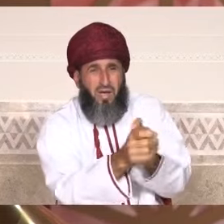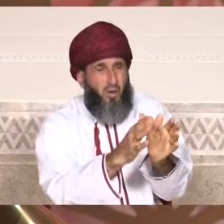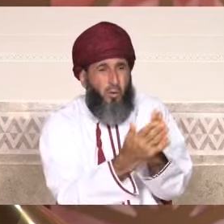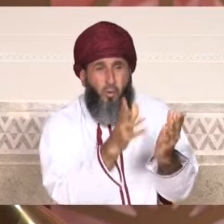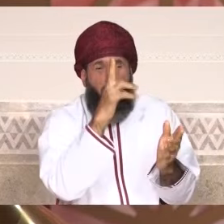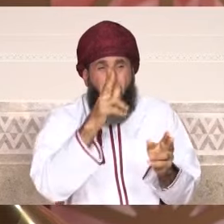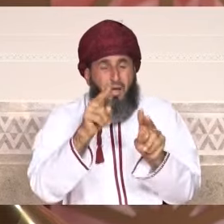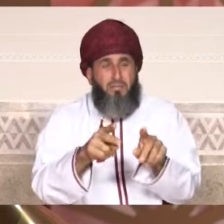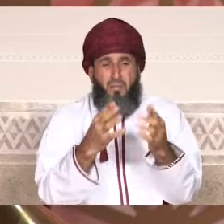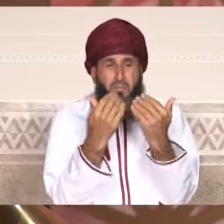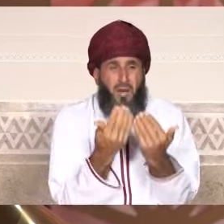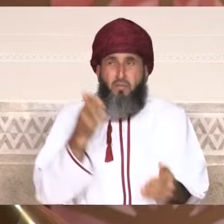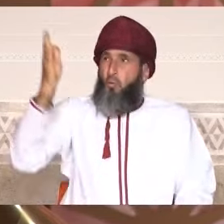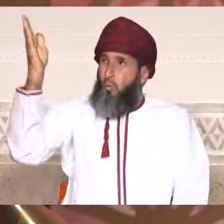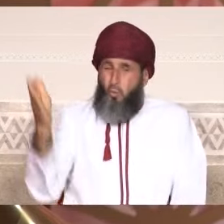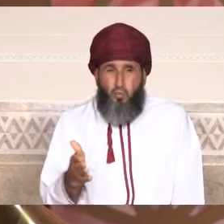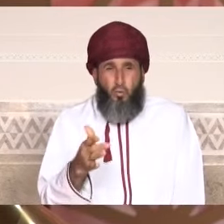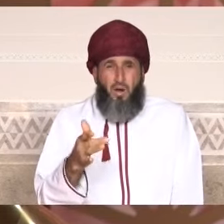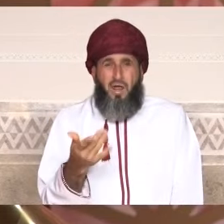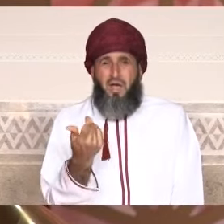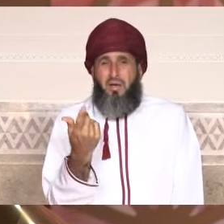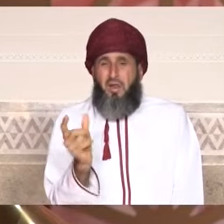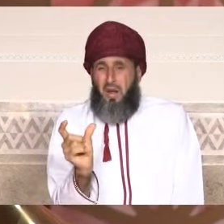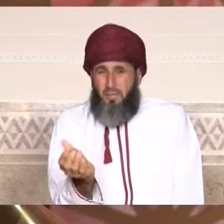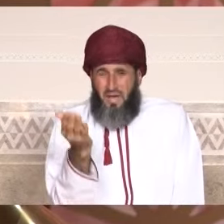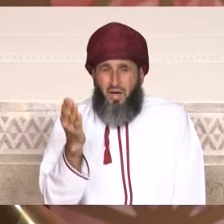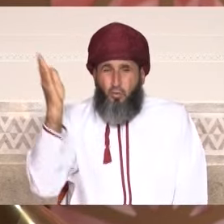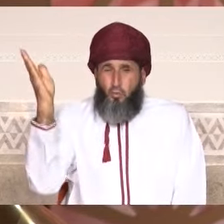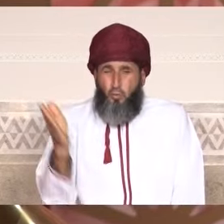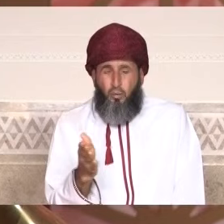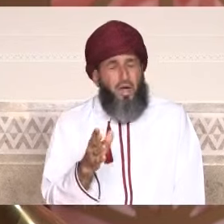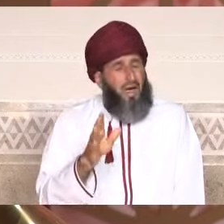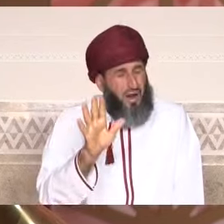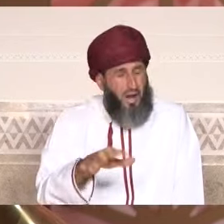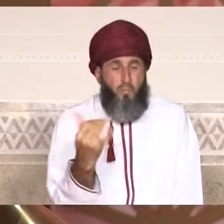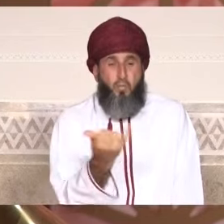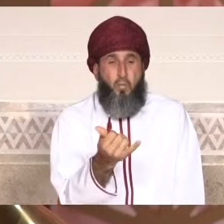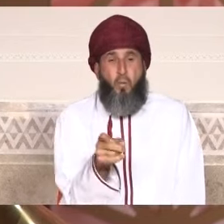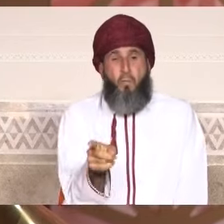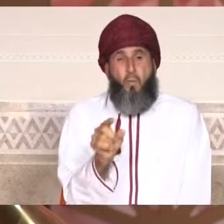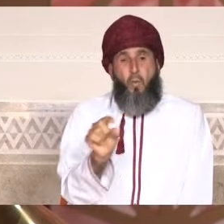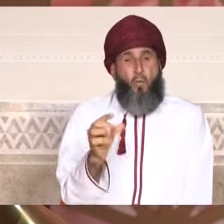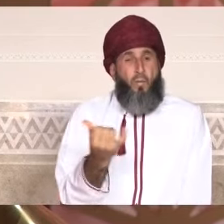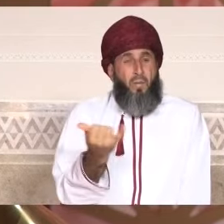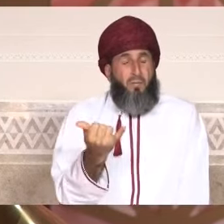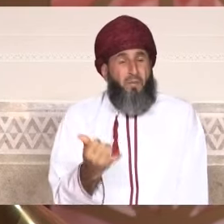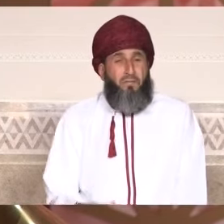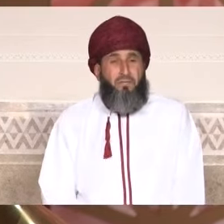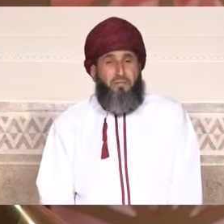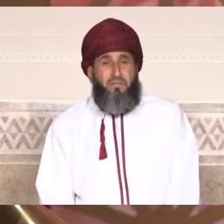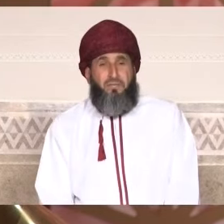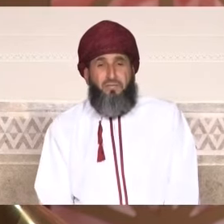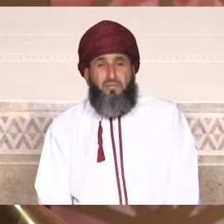الرسل الذين يؤمنون بهم؟ وهذه قضية بالغة الأهمية. فقد